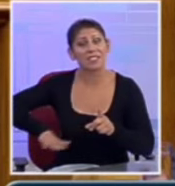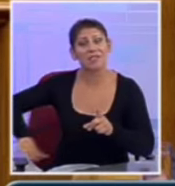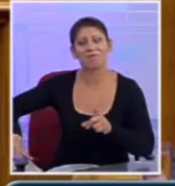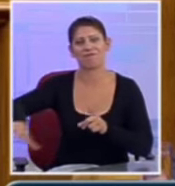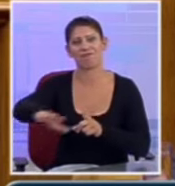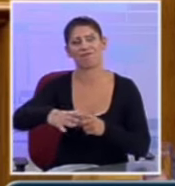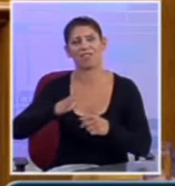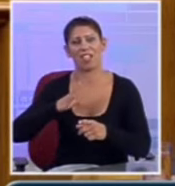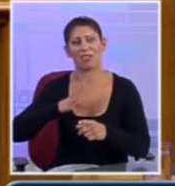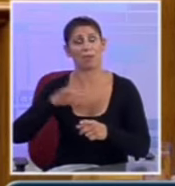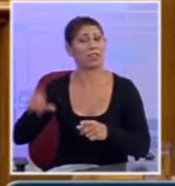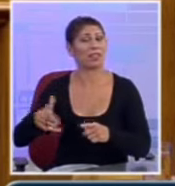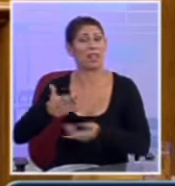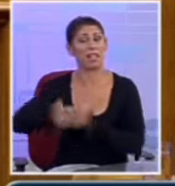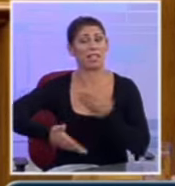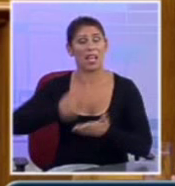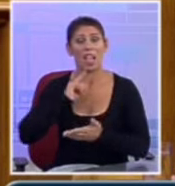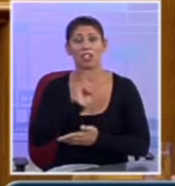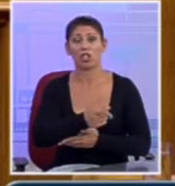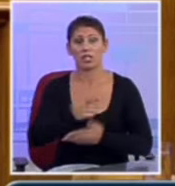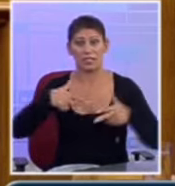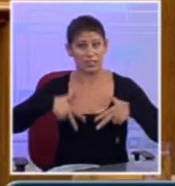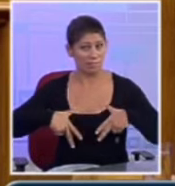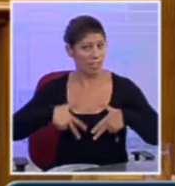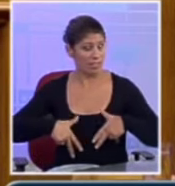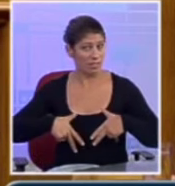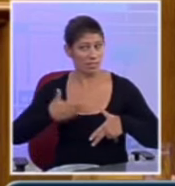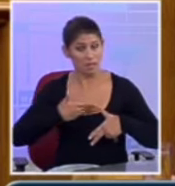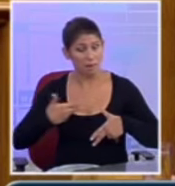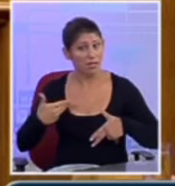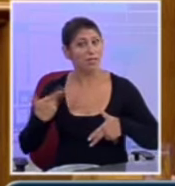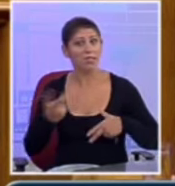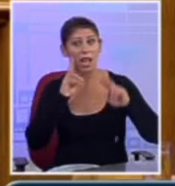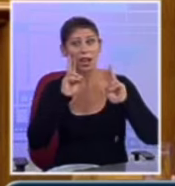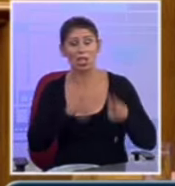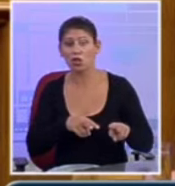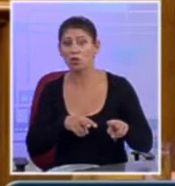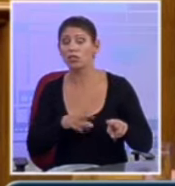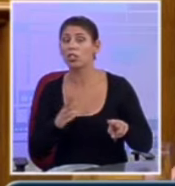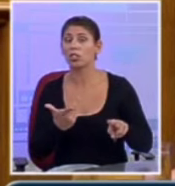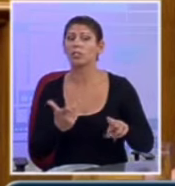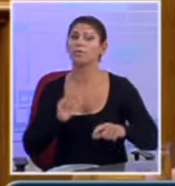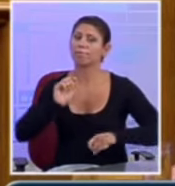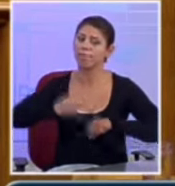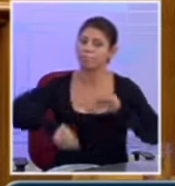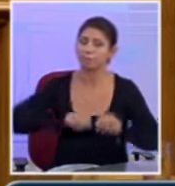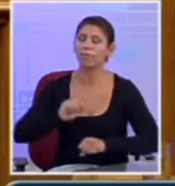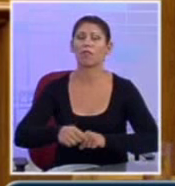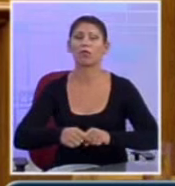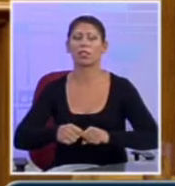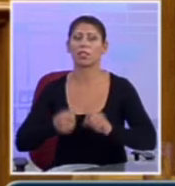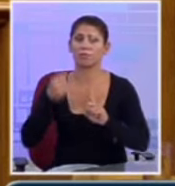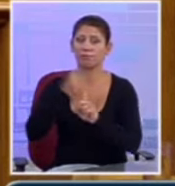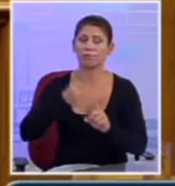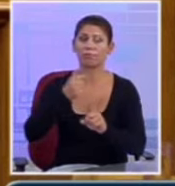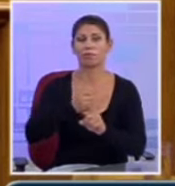λαός ανανέωσε την εντολή του προς την κυβέρνησή μας, διότι αναγνώρισε ότι παλεύουμε για να υπερασπιστούμε